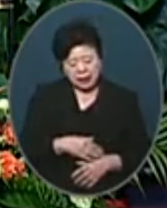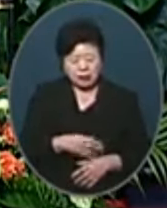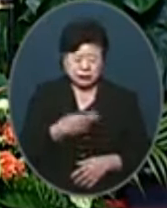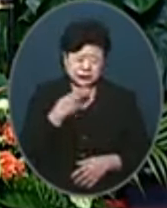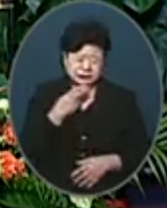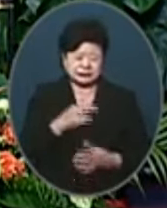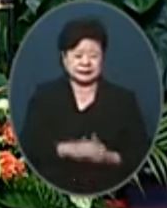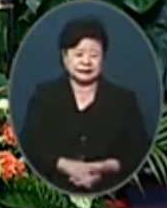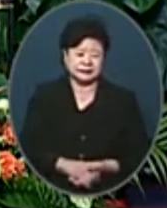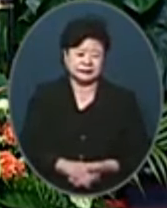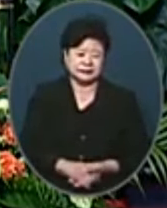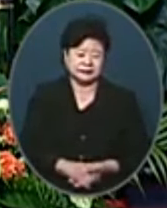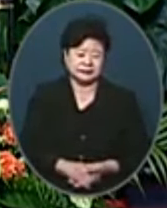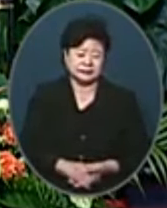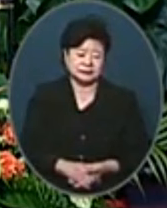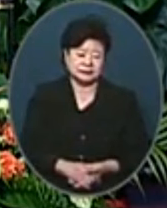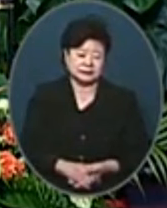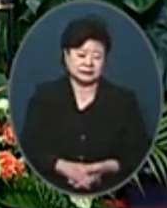말하는 것입니다.